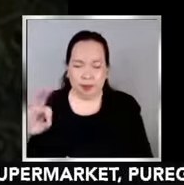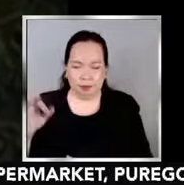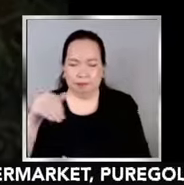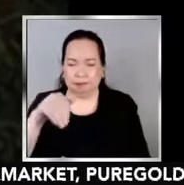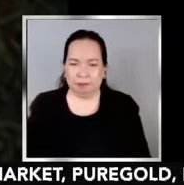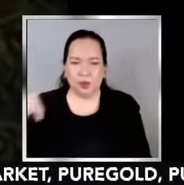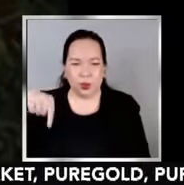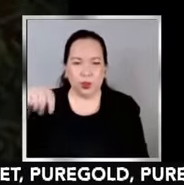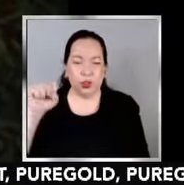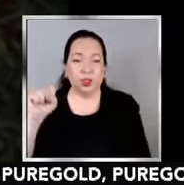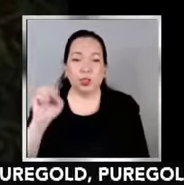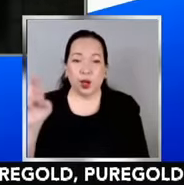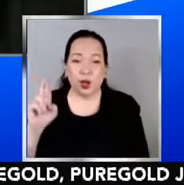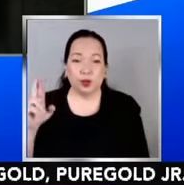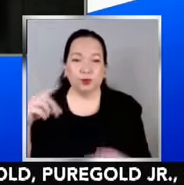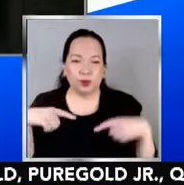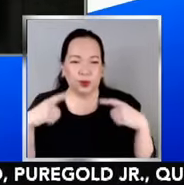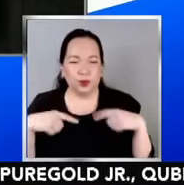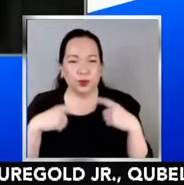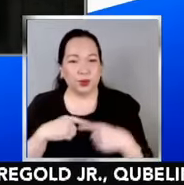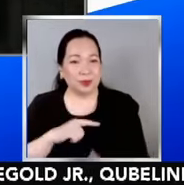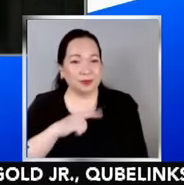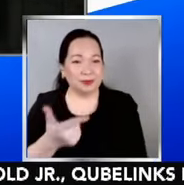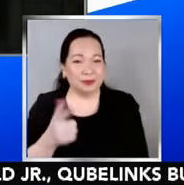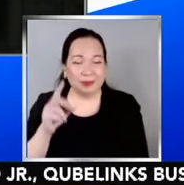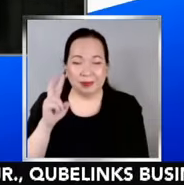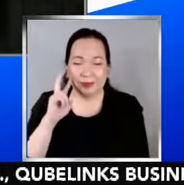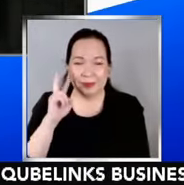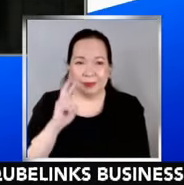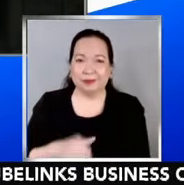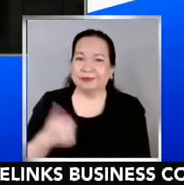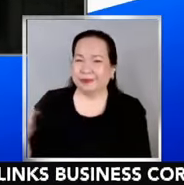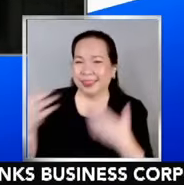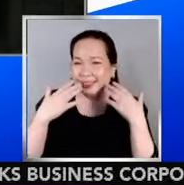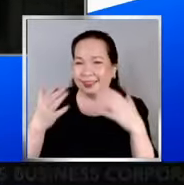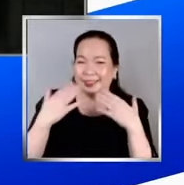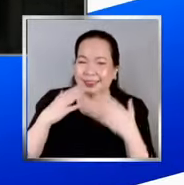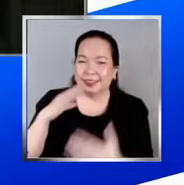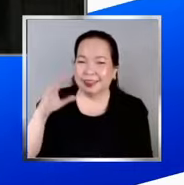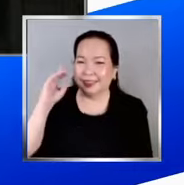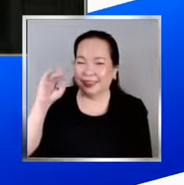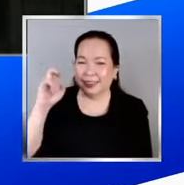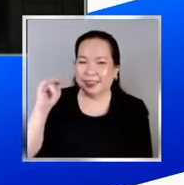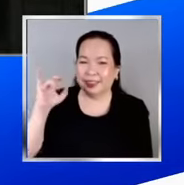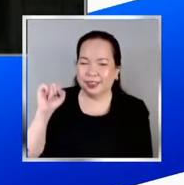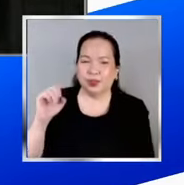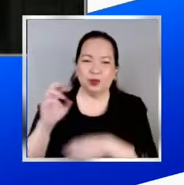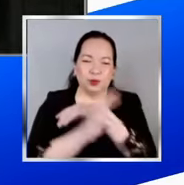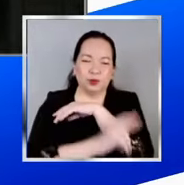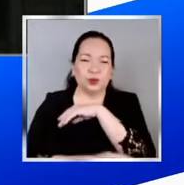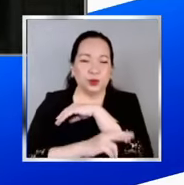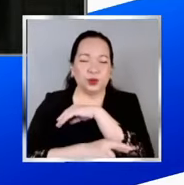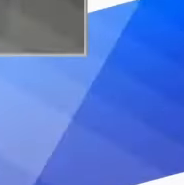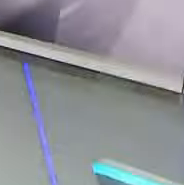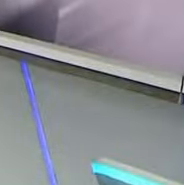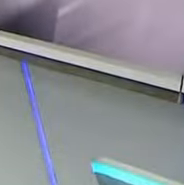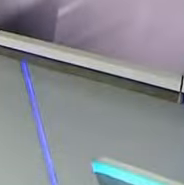Laguna. Balik sa'yo, Vicky. Maraming salamat sa'yo, Denise Abante ng GMA Regional TV Balitang Southern Tagalog.